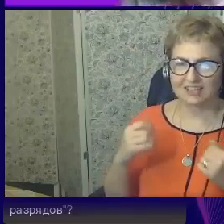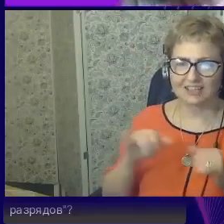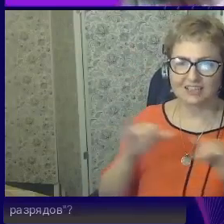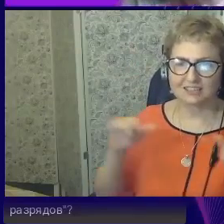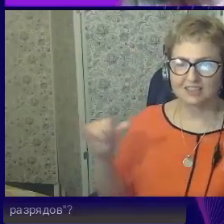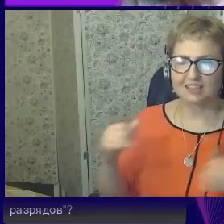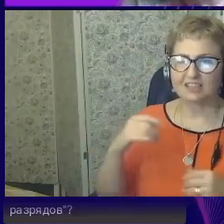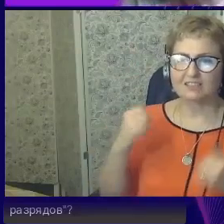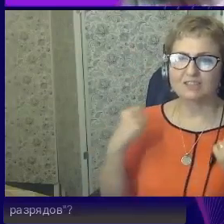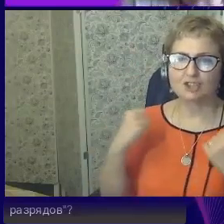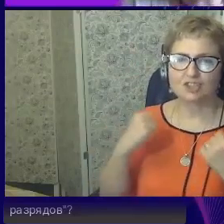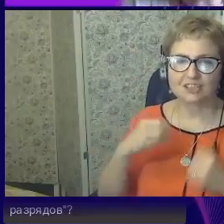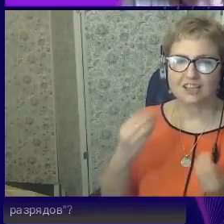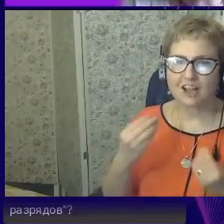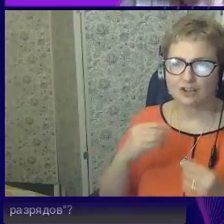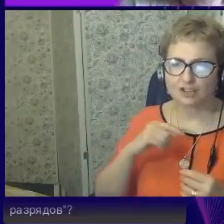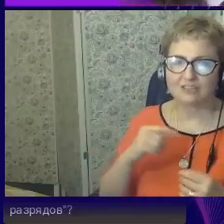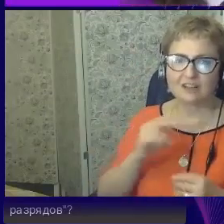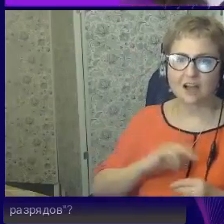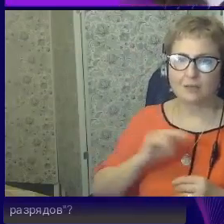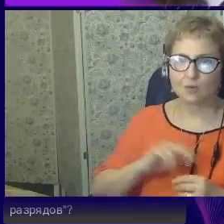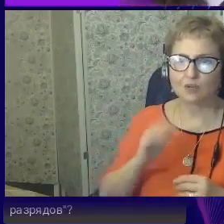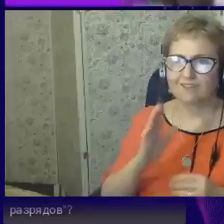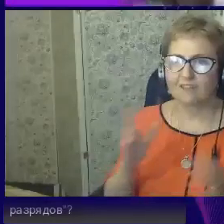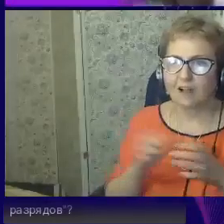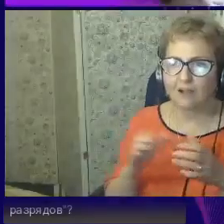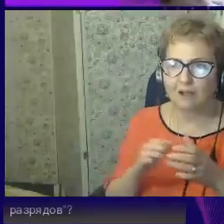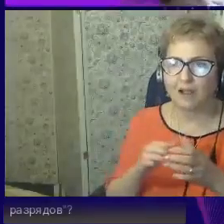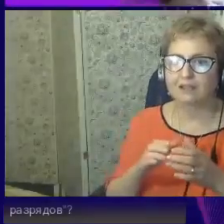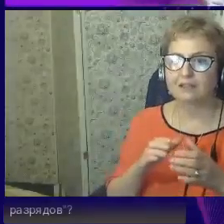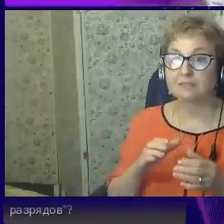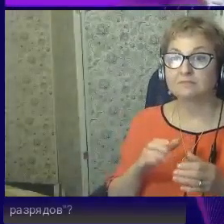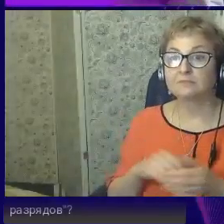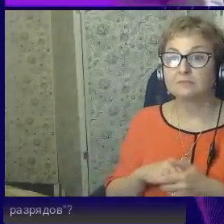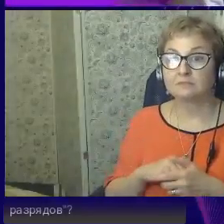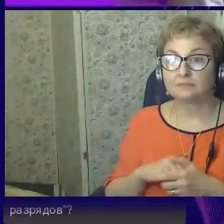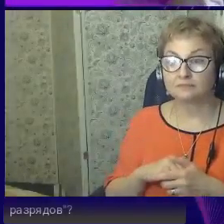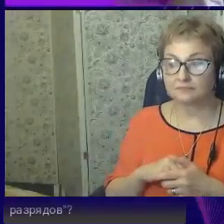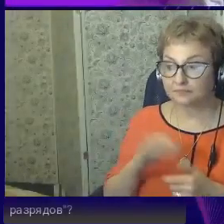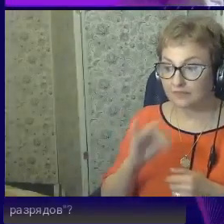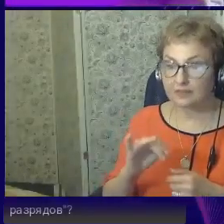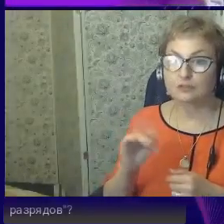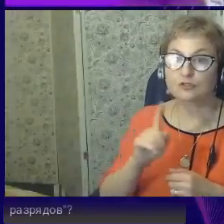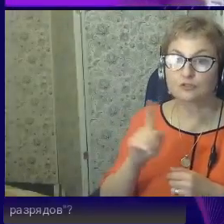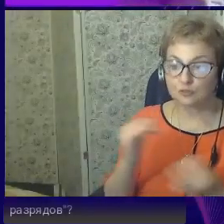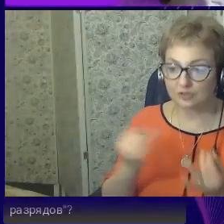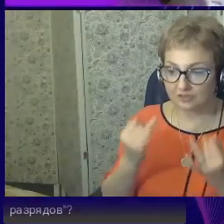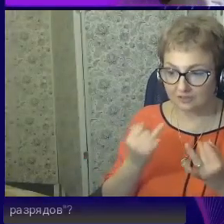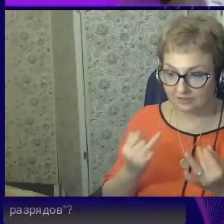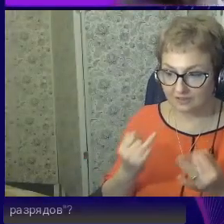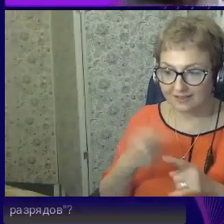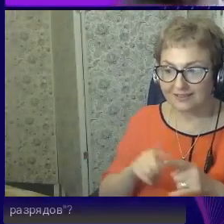физических качеств, вот, и опять-таки работа в команде. Вот. И что интересно,